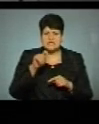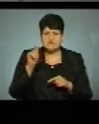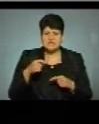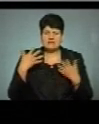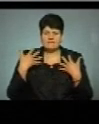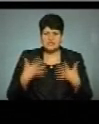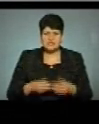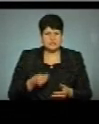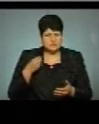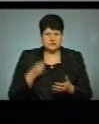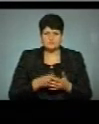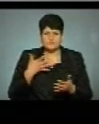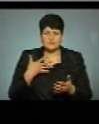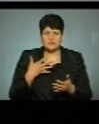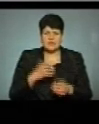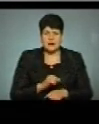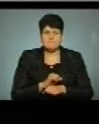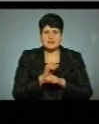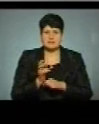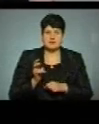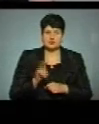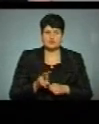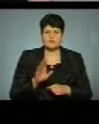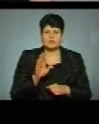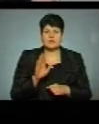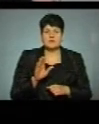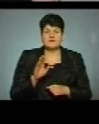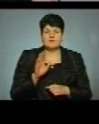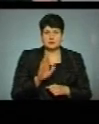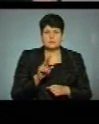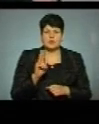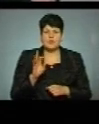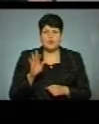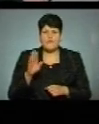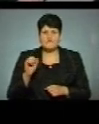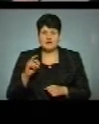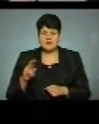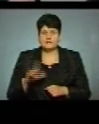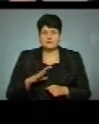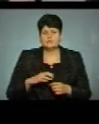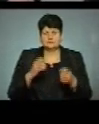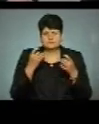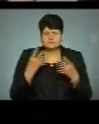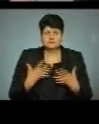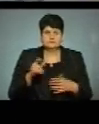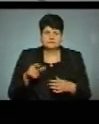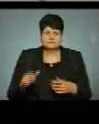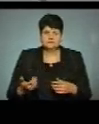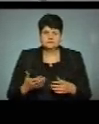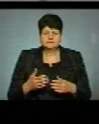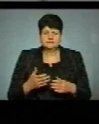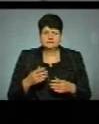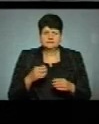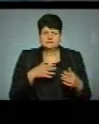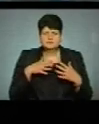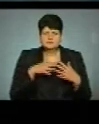найдорожче. На мітинг реквієм прийшов тернополянин Володимир Коваль. Він був рядовим у 128-й окремій гірсько-штурмовій бригаді.